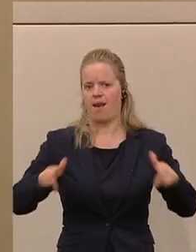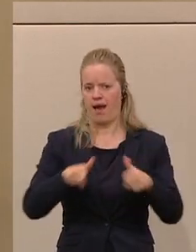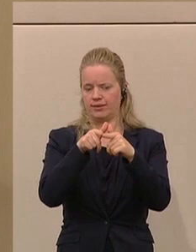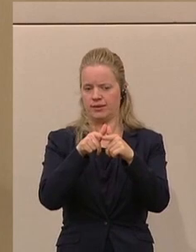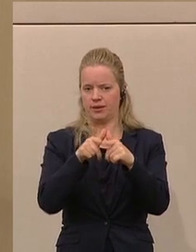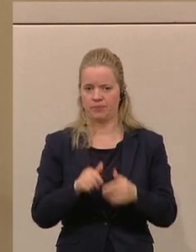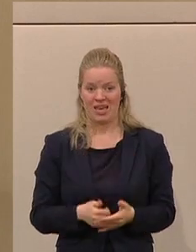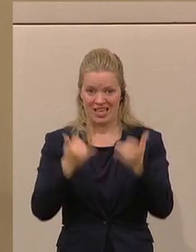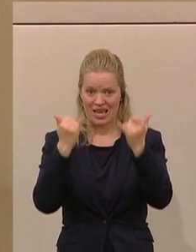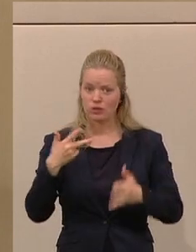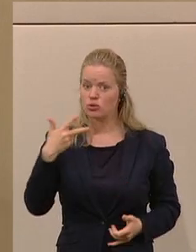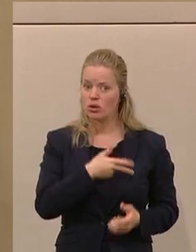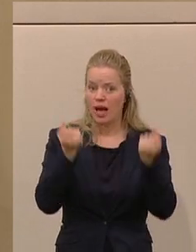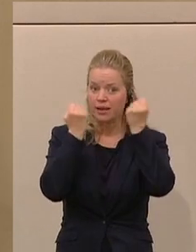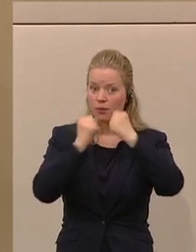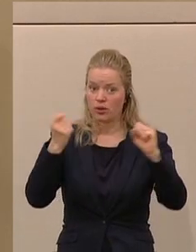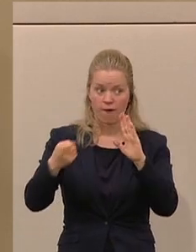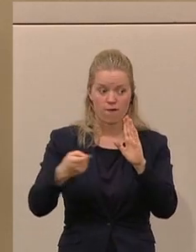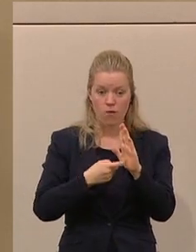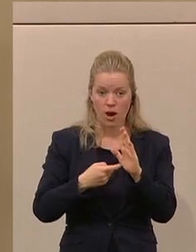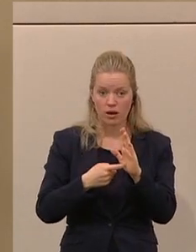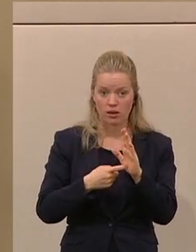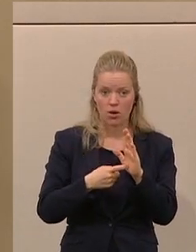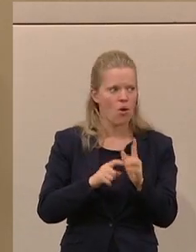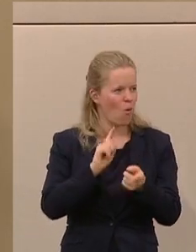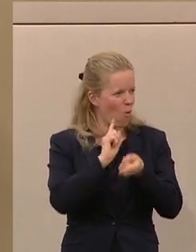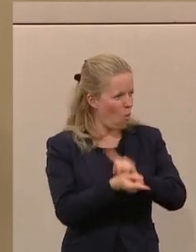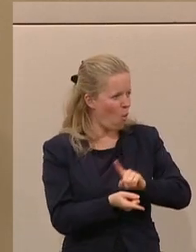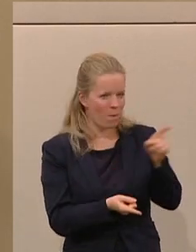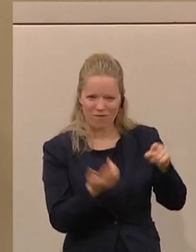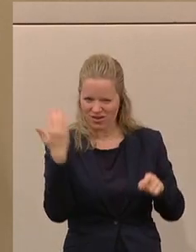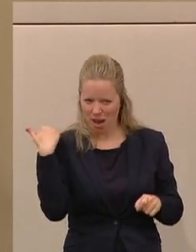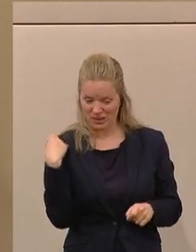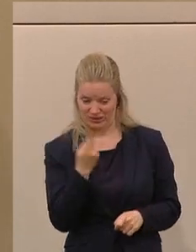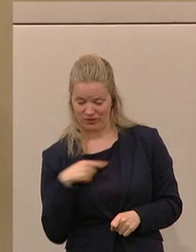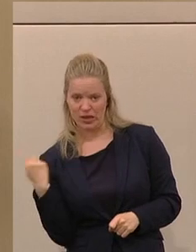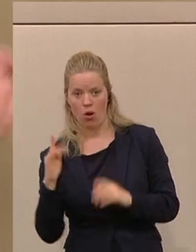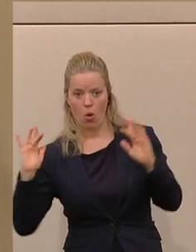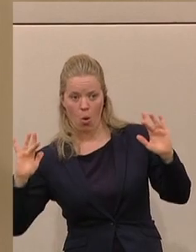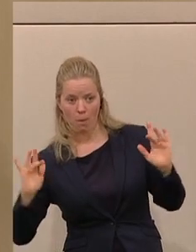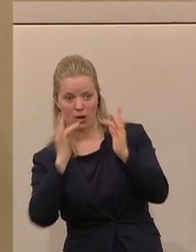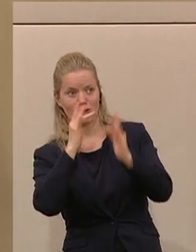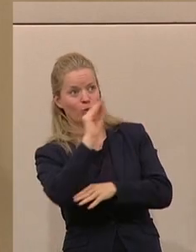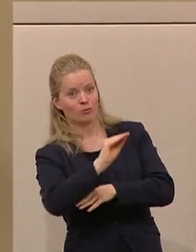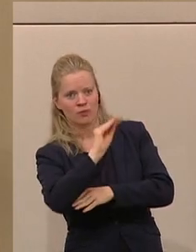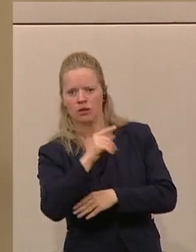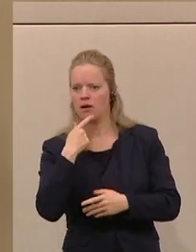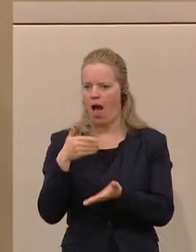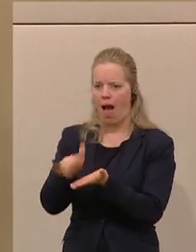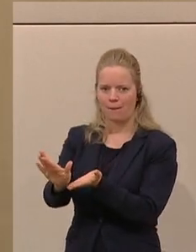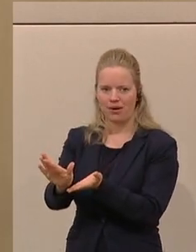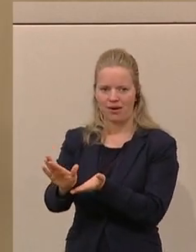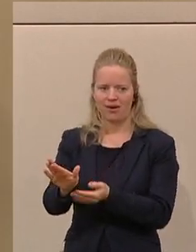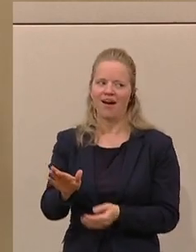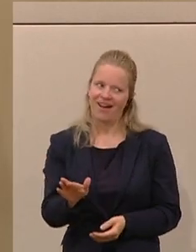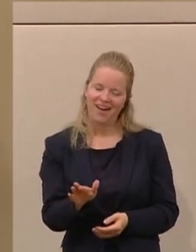die Sozialdemokratie Dinge fordert, die sie uns in der Opposition abgelehnt hat, schmeichelt der Opposition, wir waren am